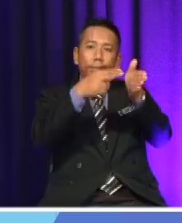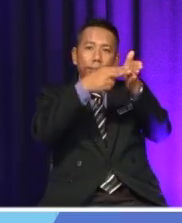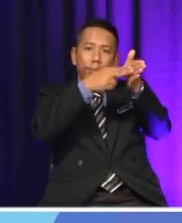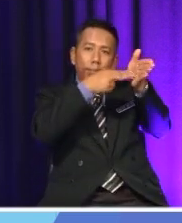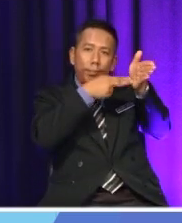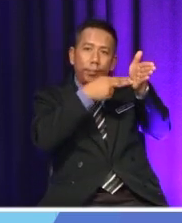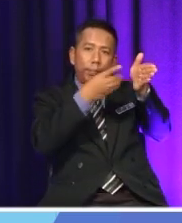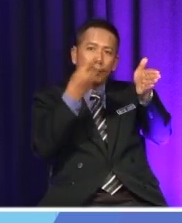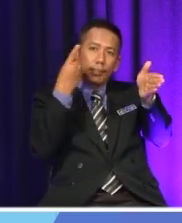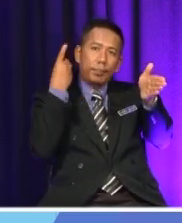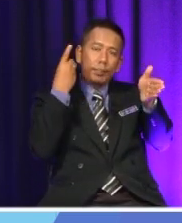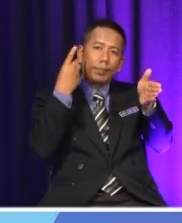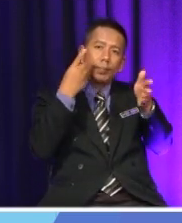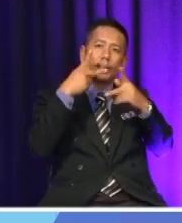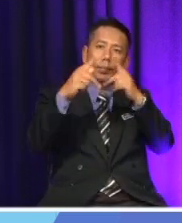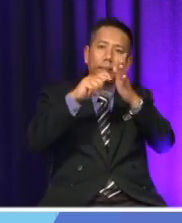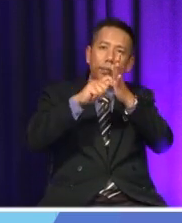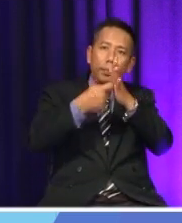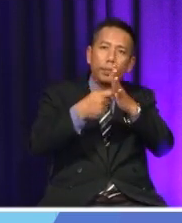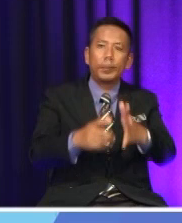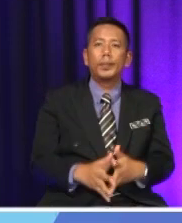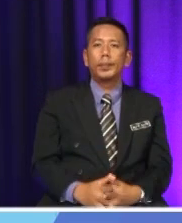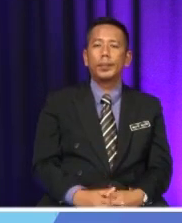perlu kita highlight kata kunci di sini